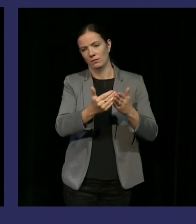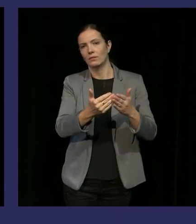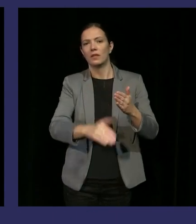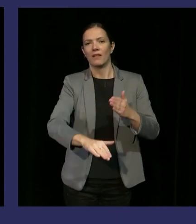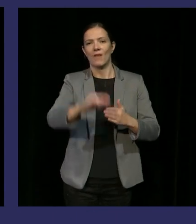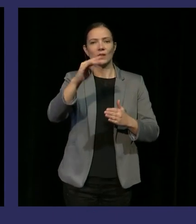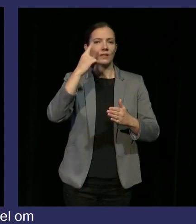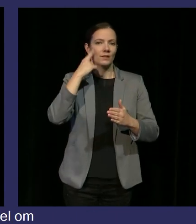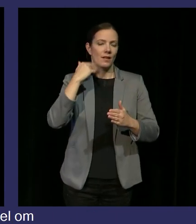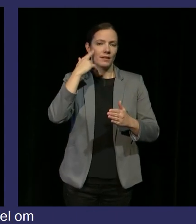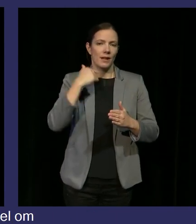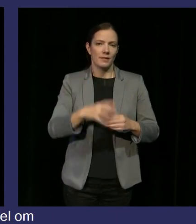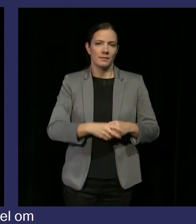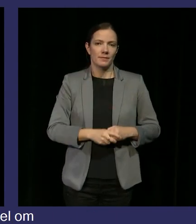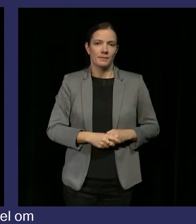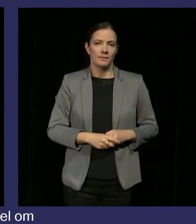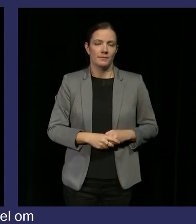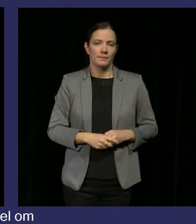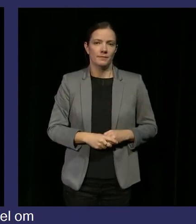voksenlivet.